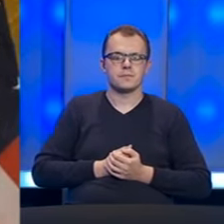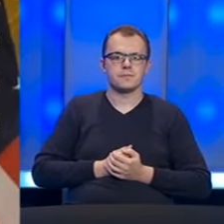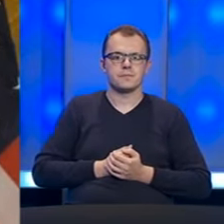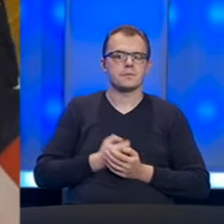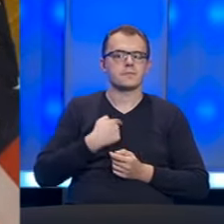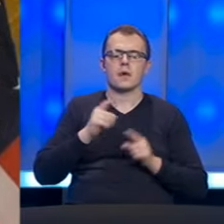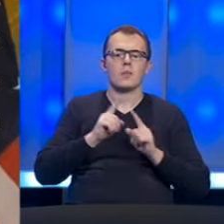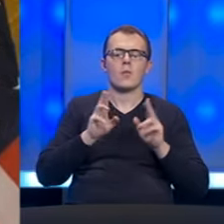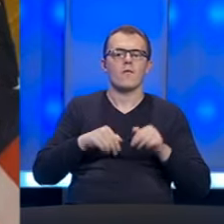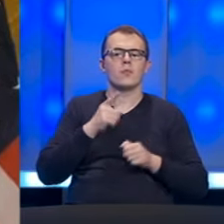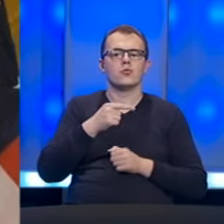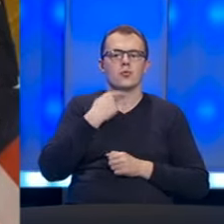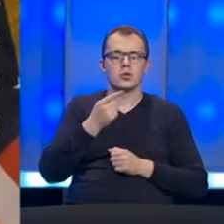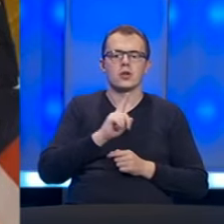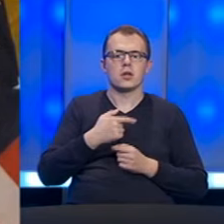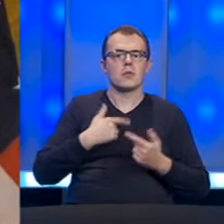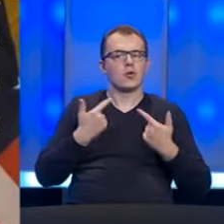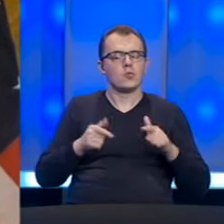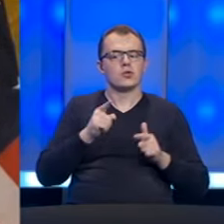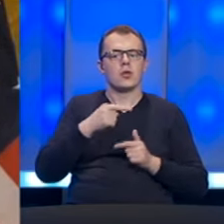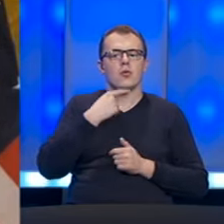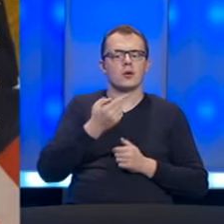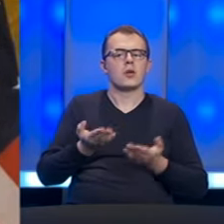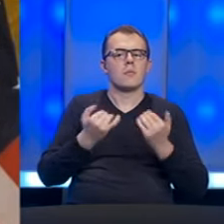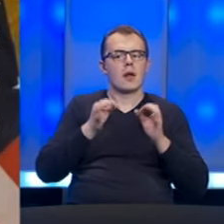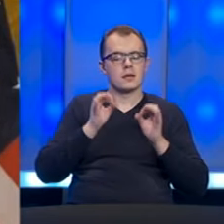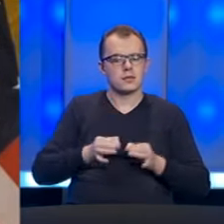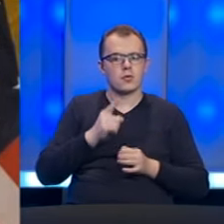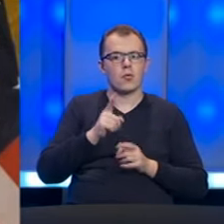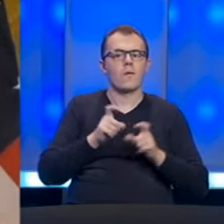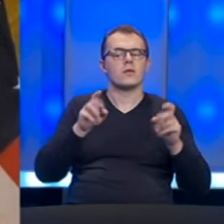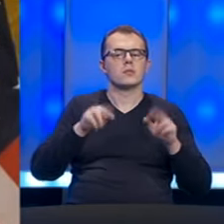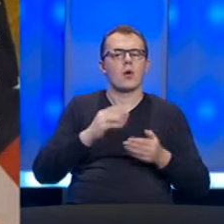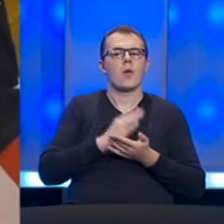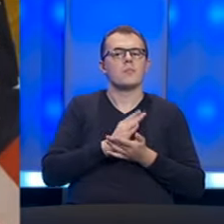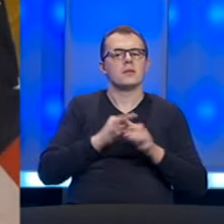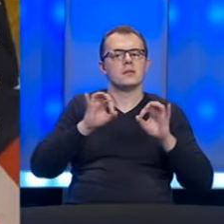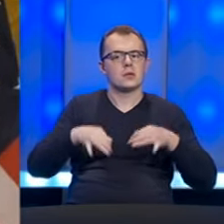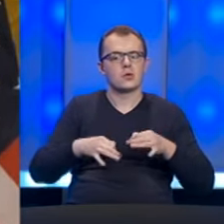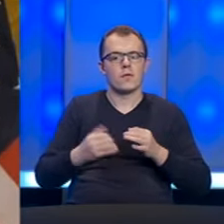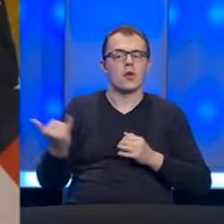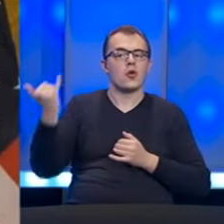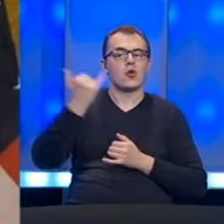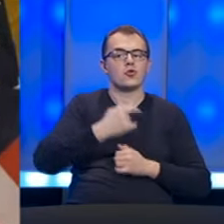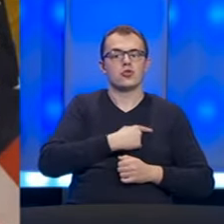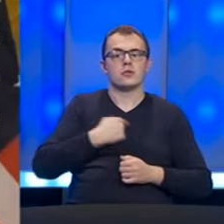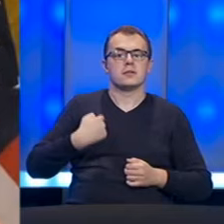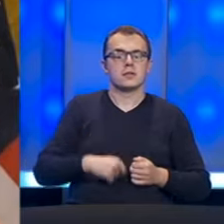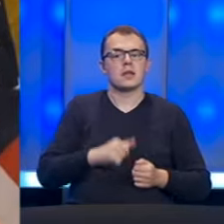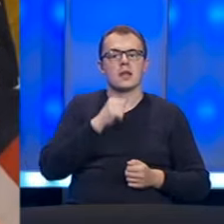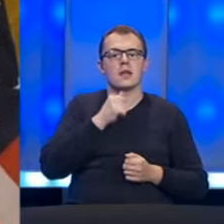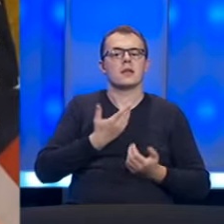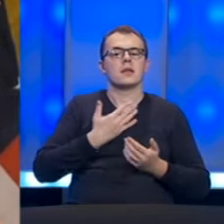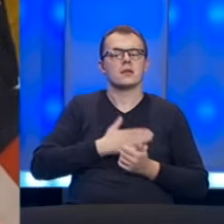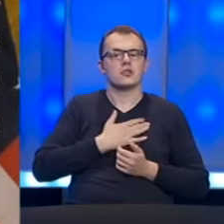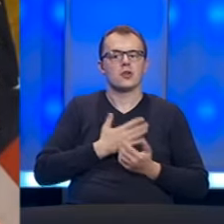Ne mogu vam to reći, nije mi dopušteno da vam to kažem, ali sigurno je da je virus mogao biti zaustavljen. Došao je iz Kine i mogao je biti zaustavljen i želio sam kao